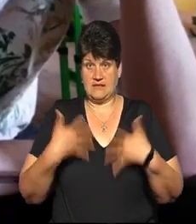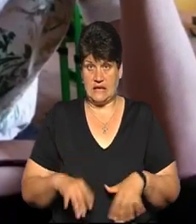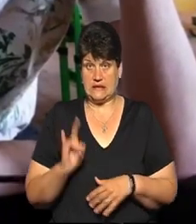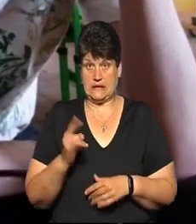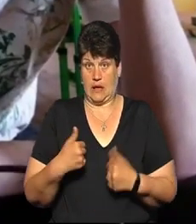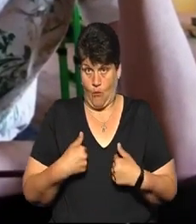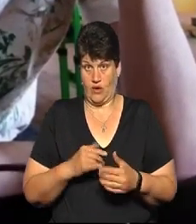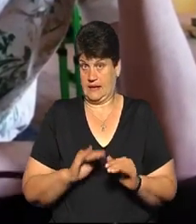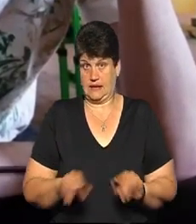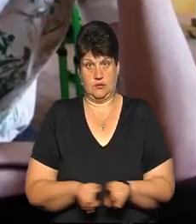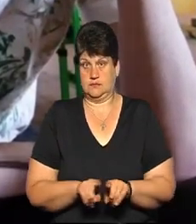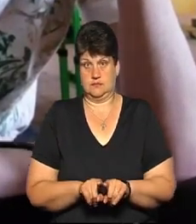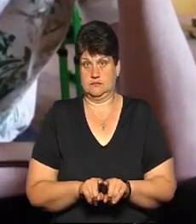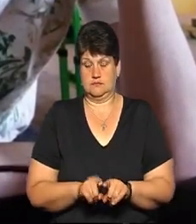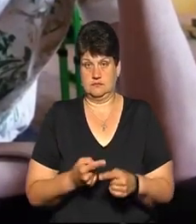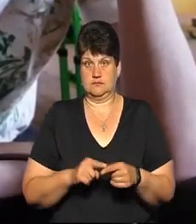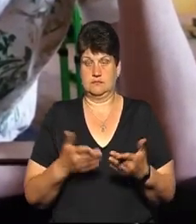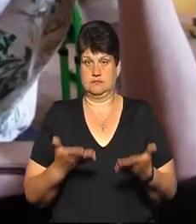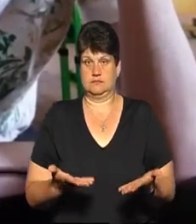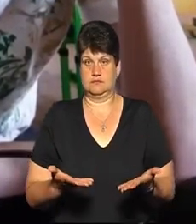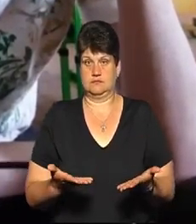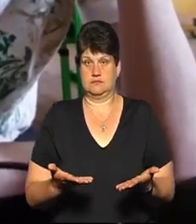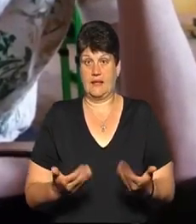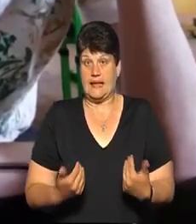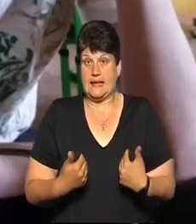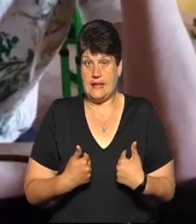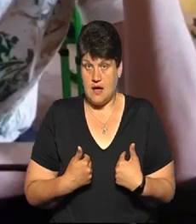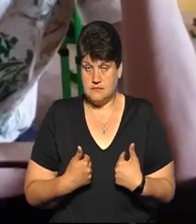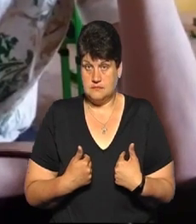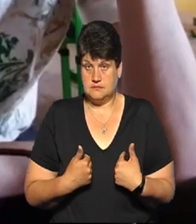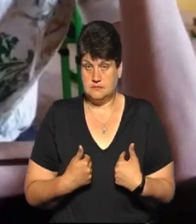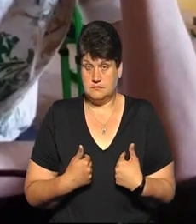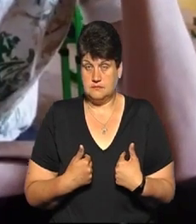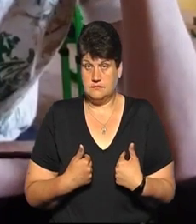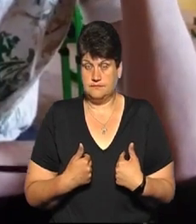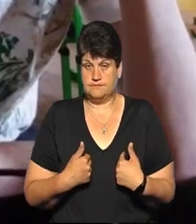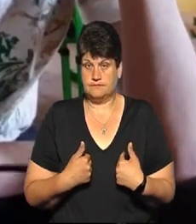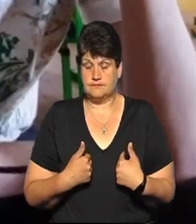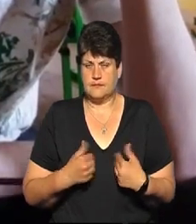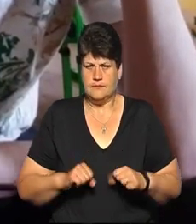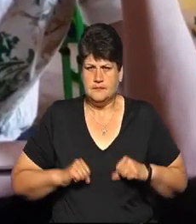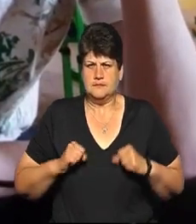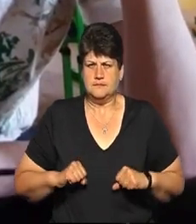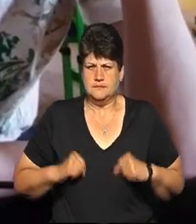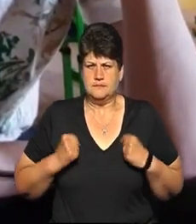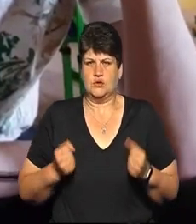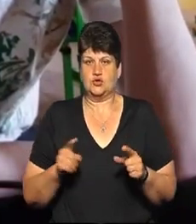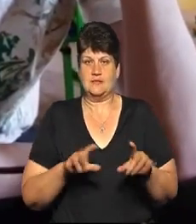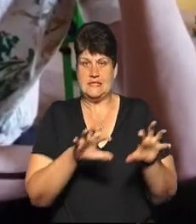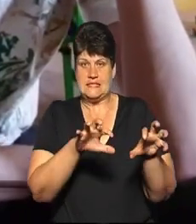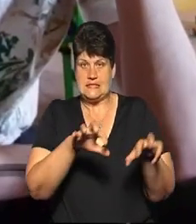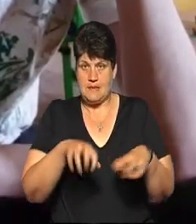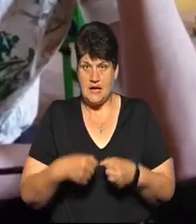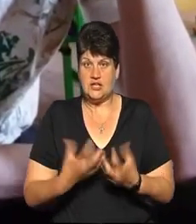От на даний момент. Я докладаю багатьох зусиль, щоб дістати ще двох твоїх